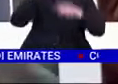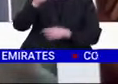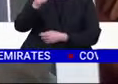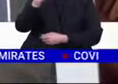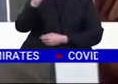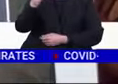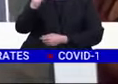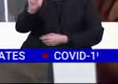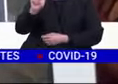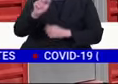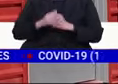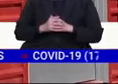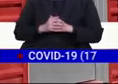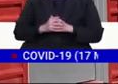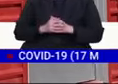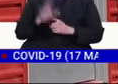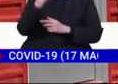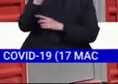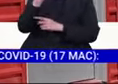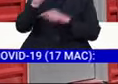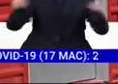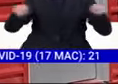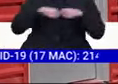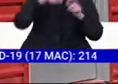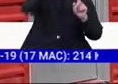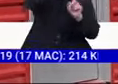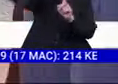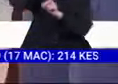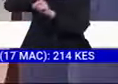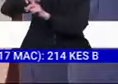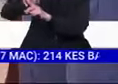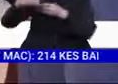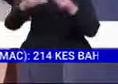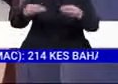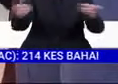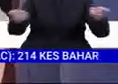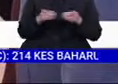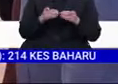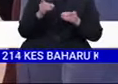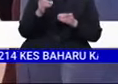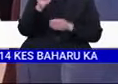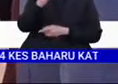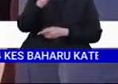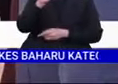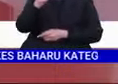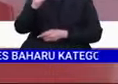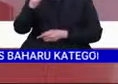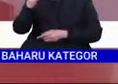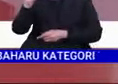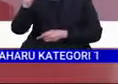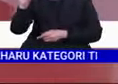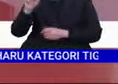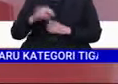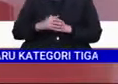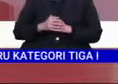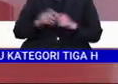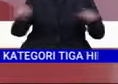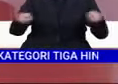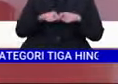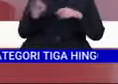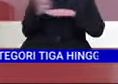Francis ditemui semasa penyerahan tujuh unit kios perniagaan kepada Majelis Daerah Sudirman di Bandar simanggang Sri aman kios